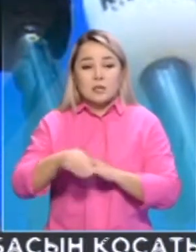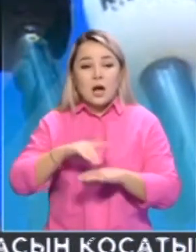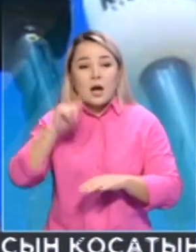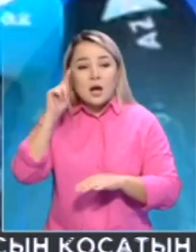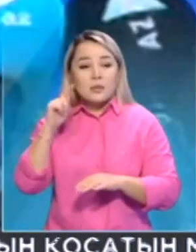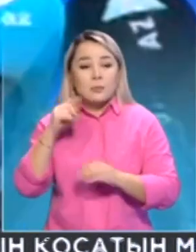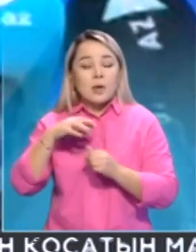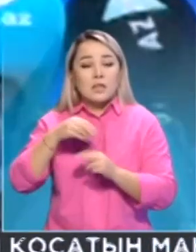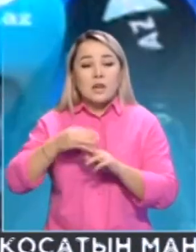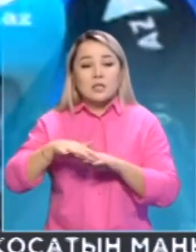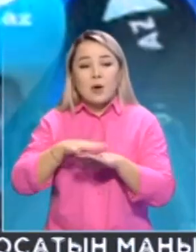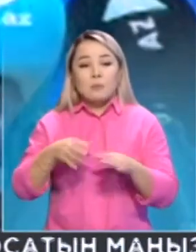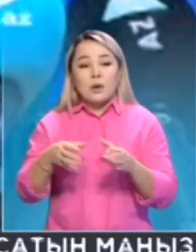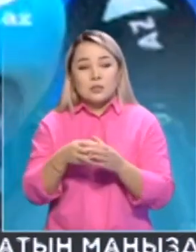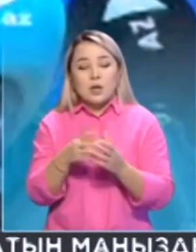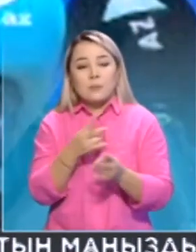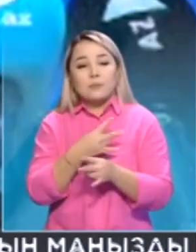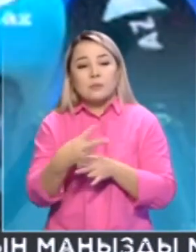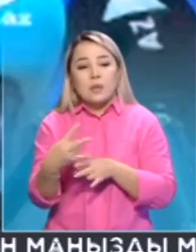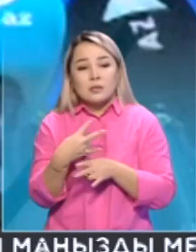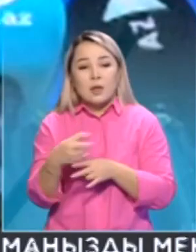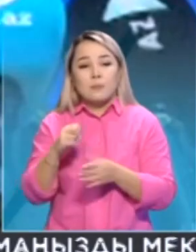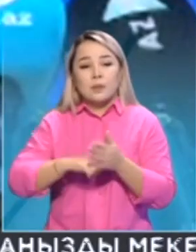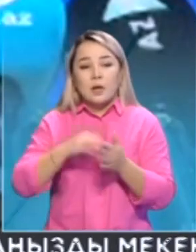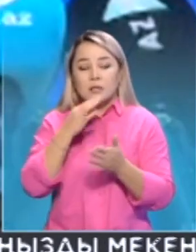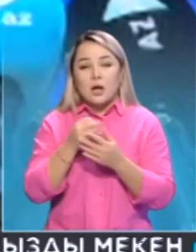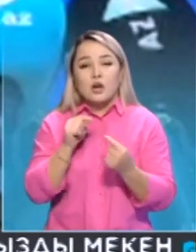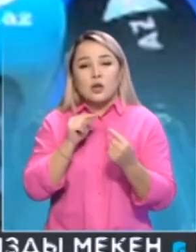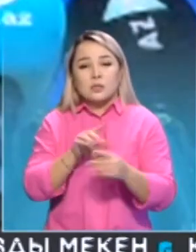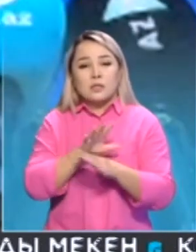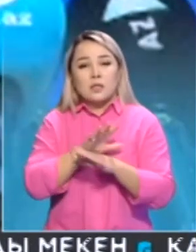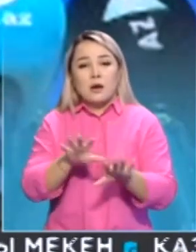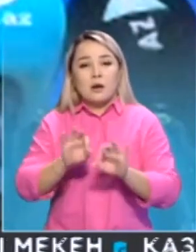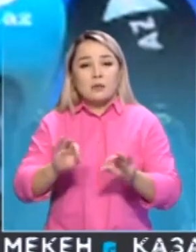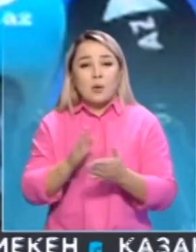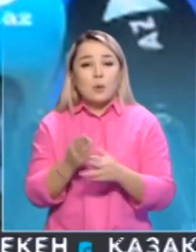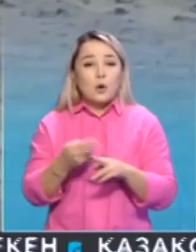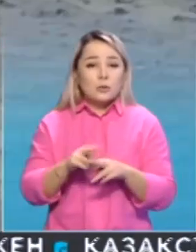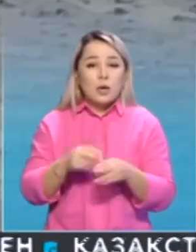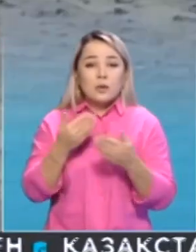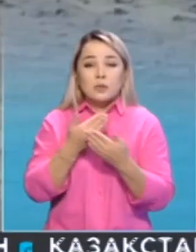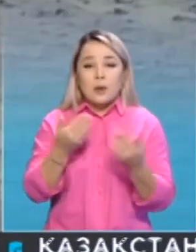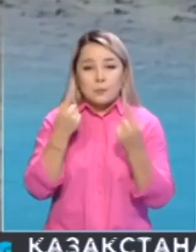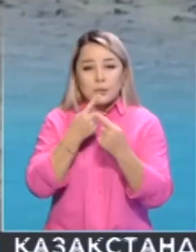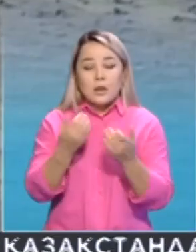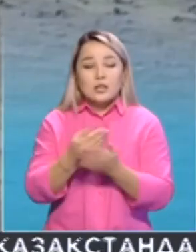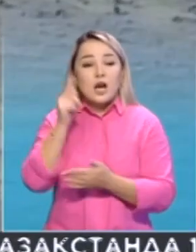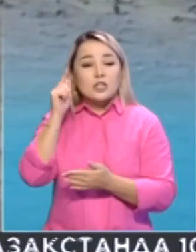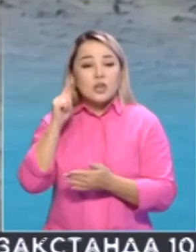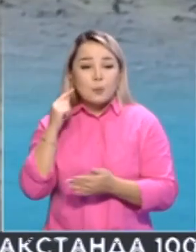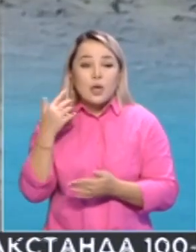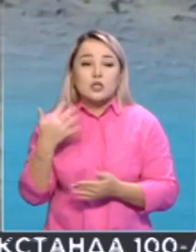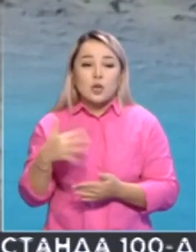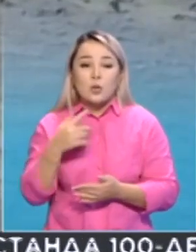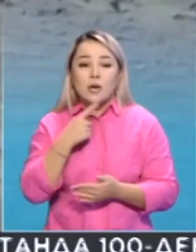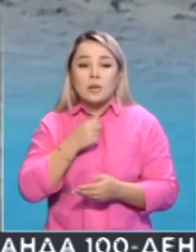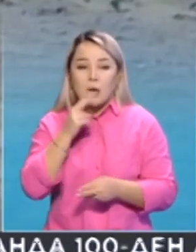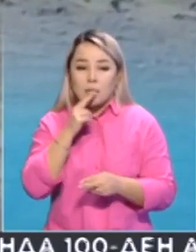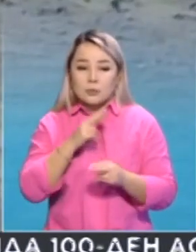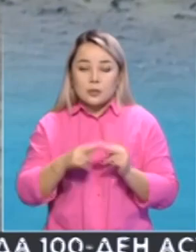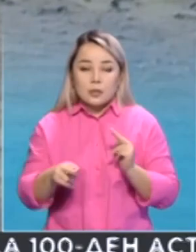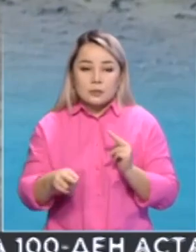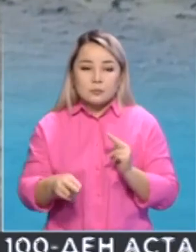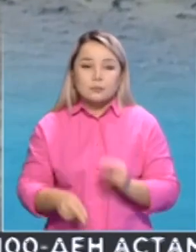шоғырланып, арандатушылыққа баруы себеп болған. Қарсы жақ мұны жоққа шығарып отыр. Соңғы мәліметке қарағанда Әзербайжан 50 сарбазынан